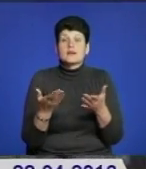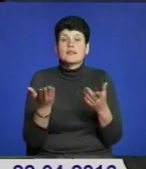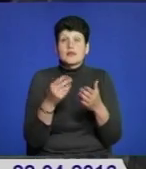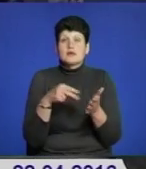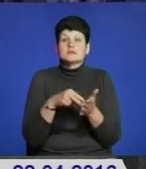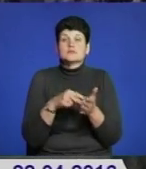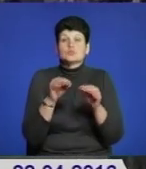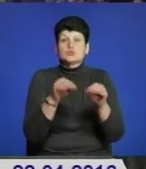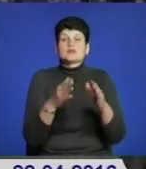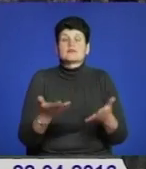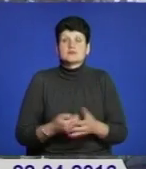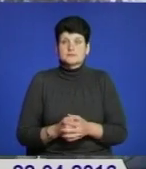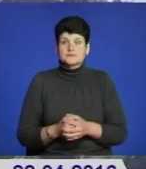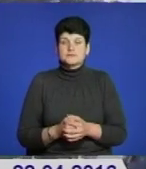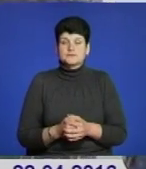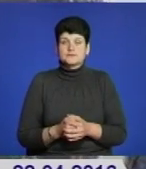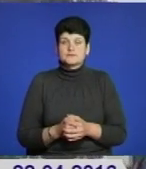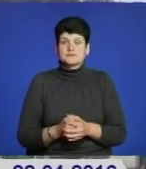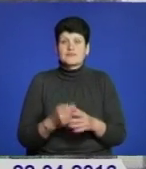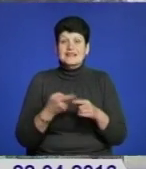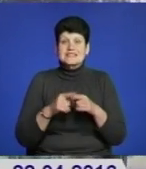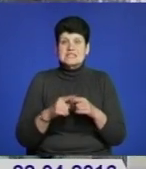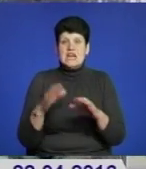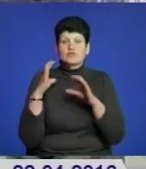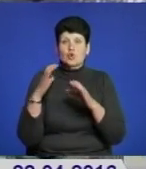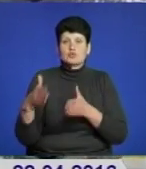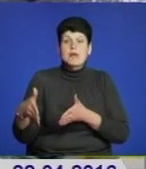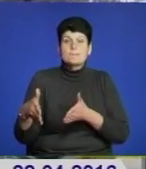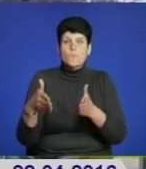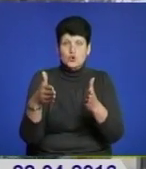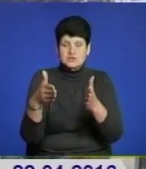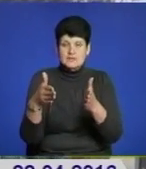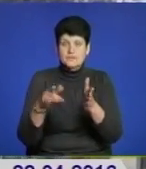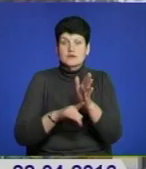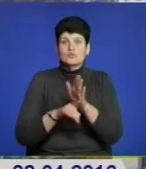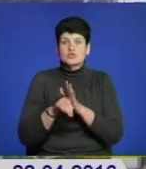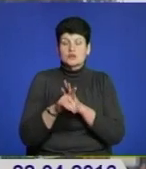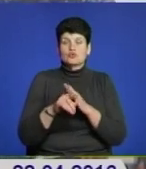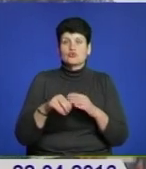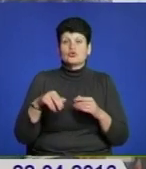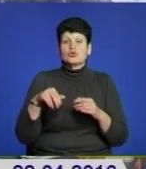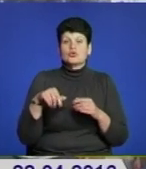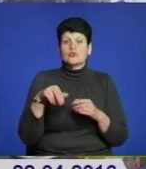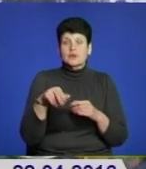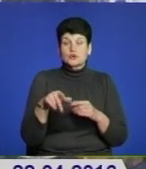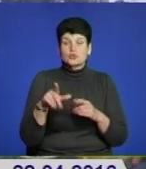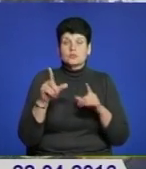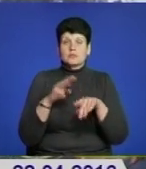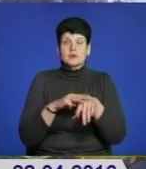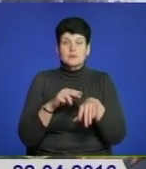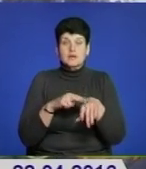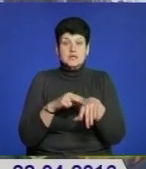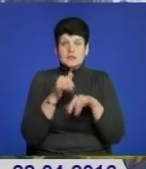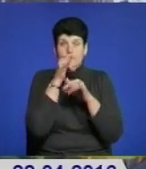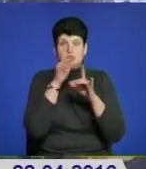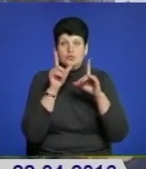сцені стояли. Ця автобусна полоса, там спочатку до виходу поліції неможливо було поїхати, а тепер